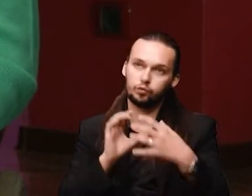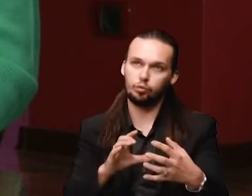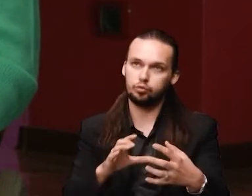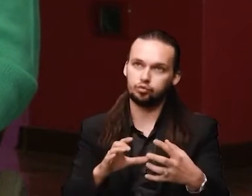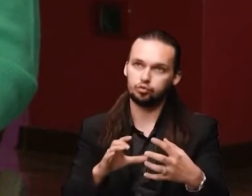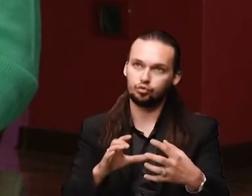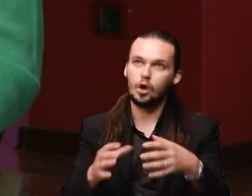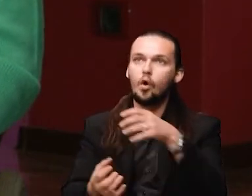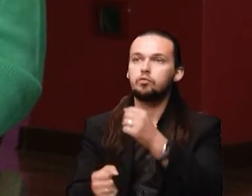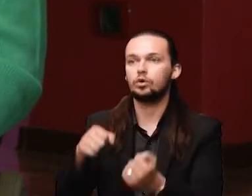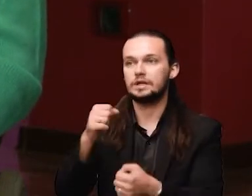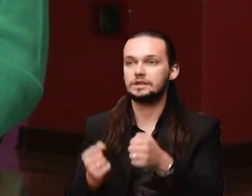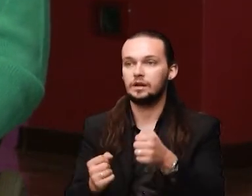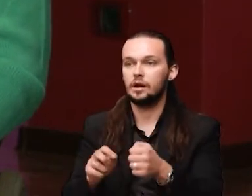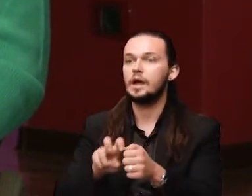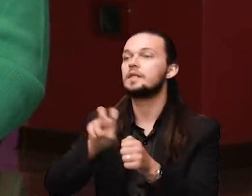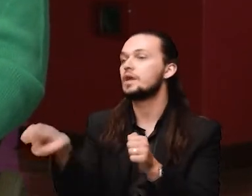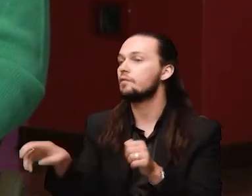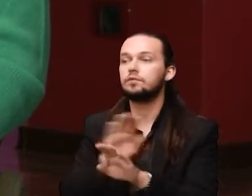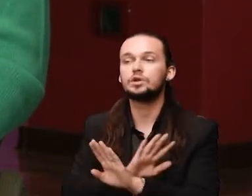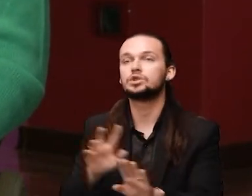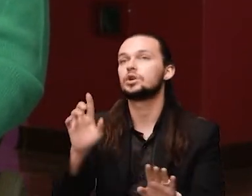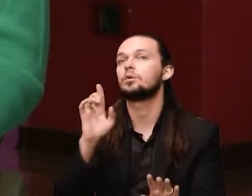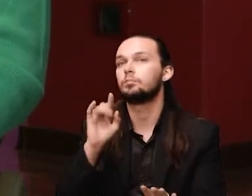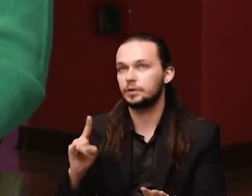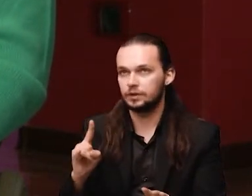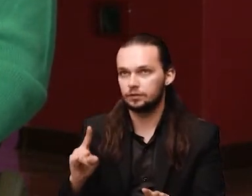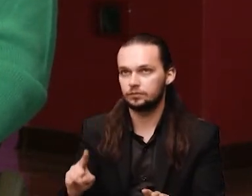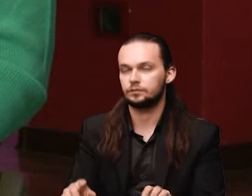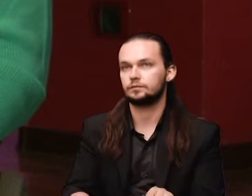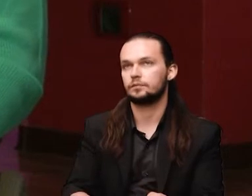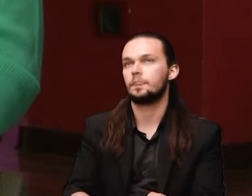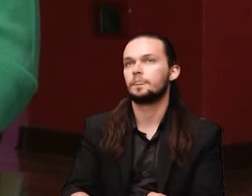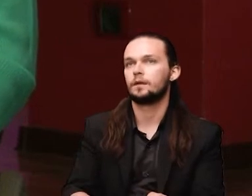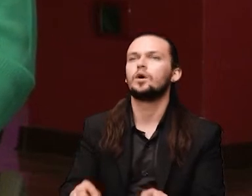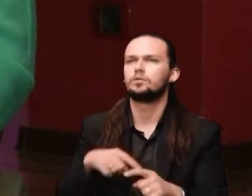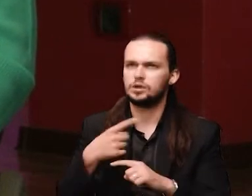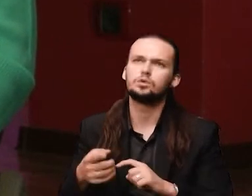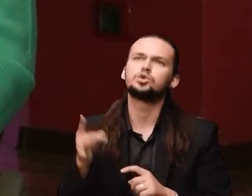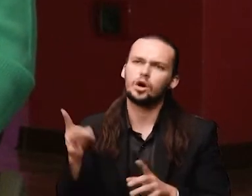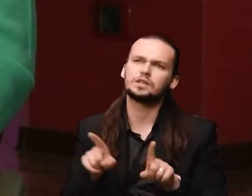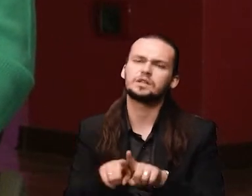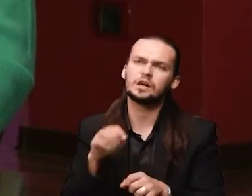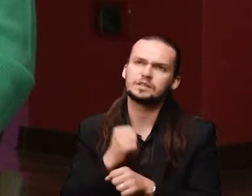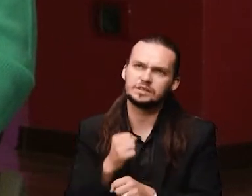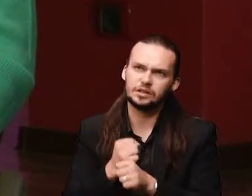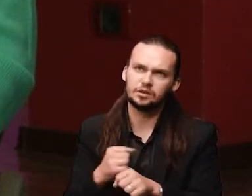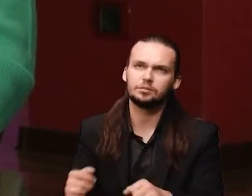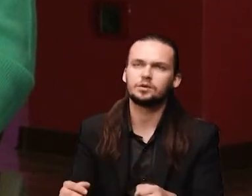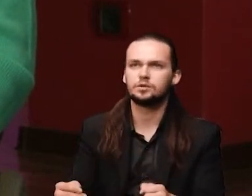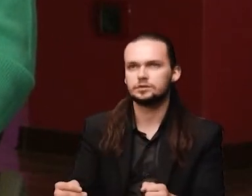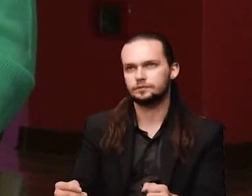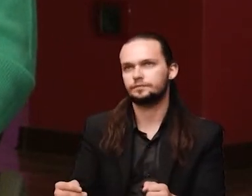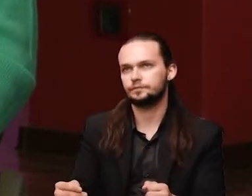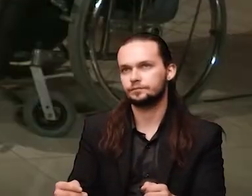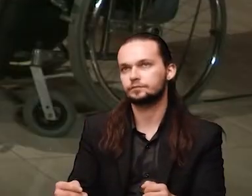не вышел бы. Это инвалиду пришлось бы кого-то просить... Подойдите, скажите, что я здесь стою. Мы в следующий раз так и сделаем. Очень хороший совет,